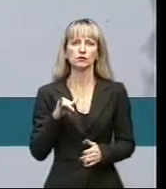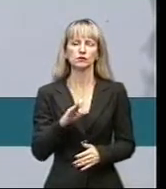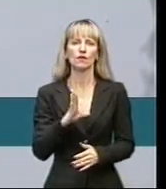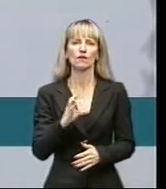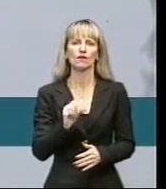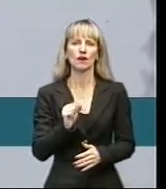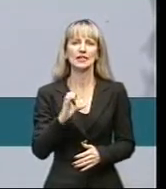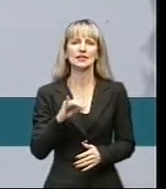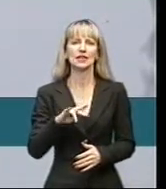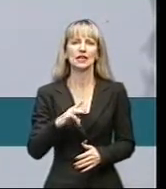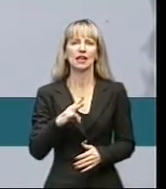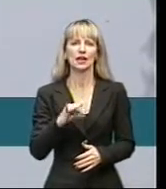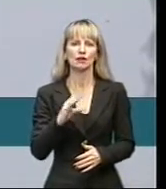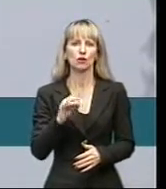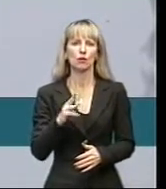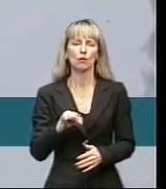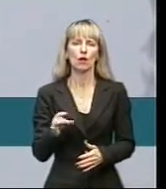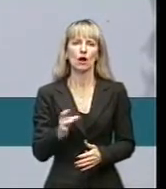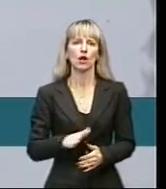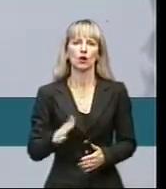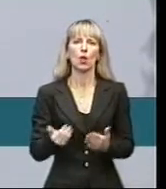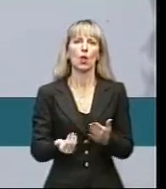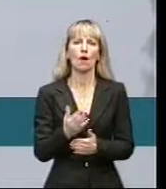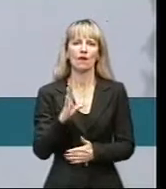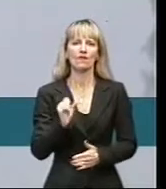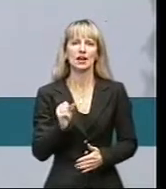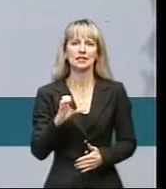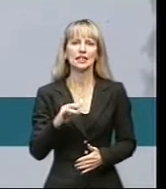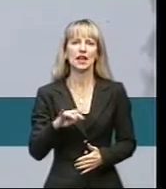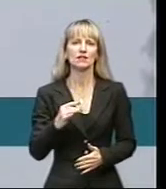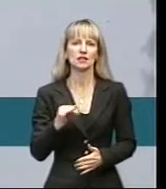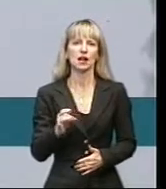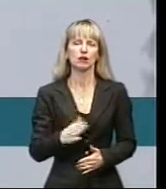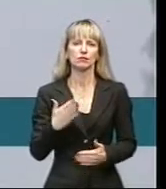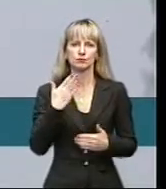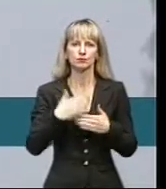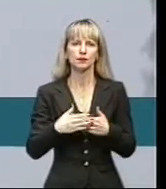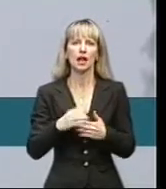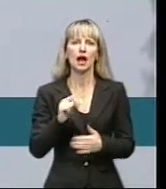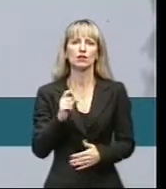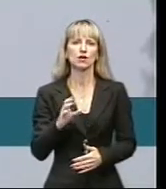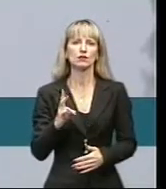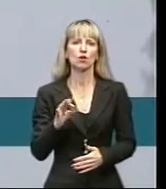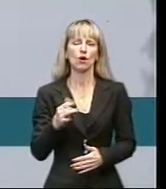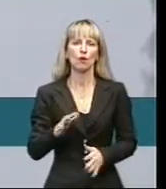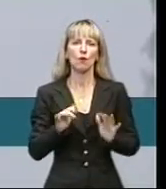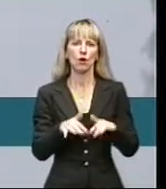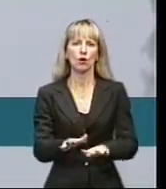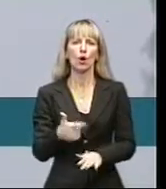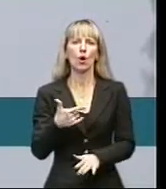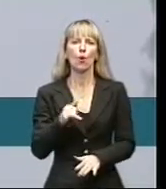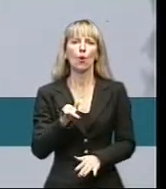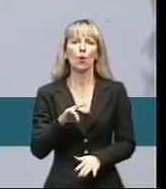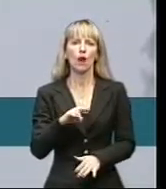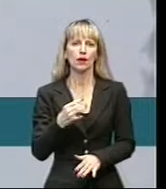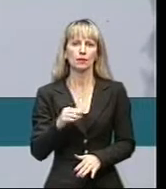Васильівський район, Нововасильівський район, це на узбережжі Азовського моря, і Гуляйпільського